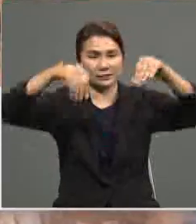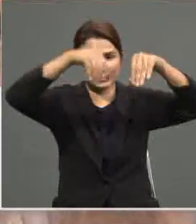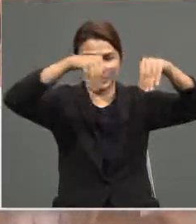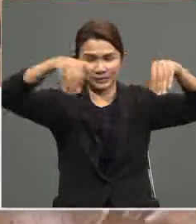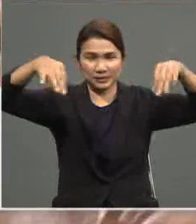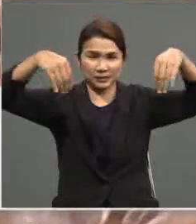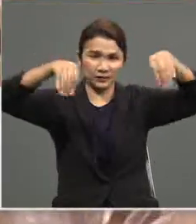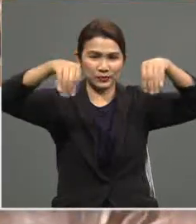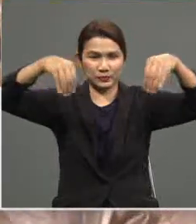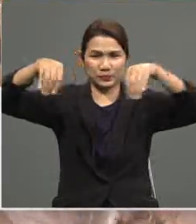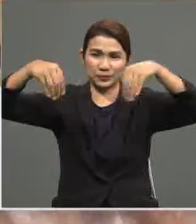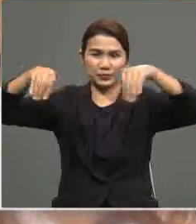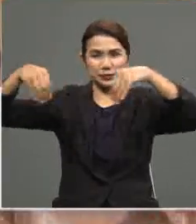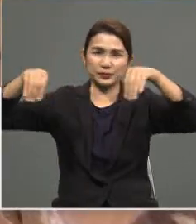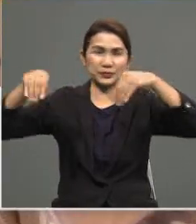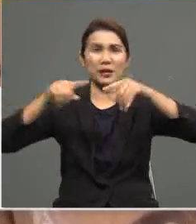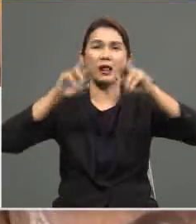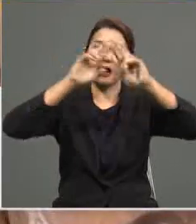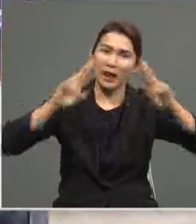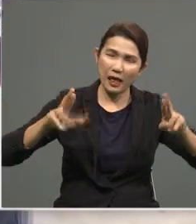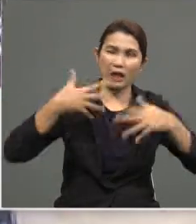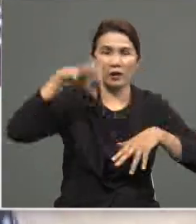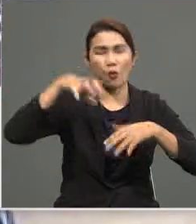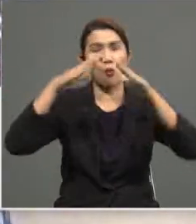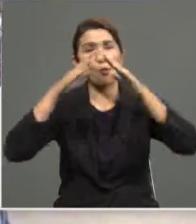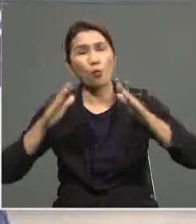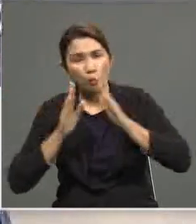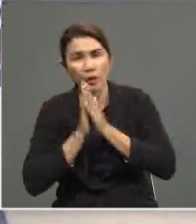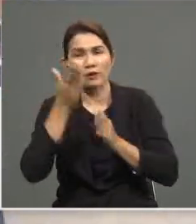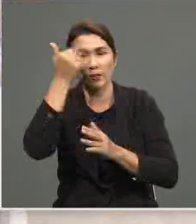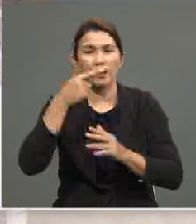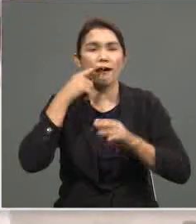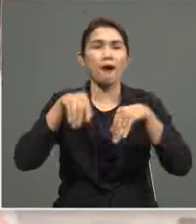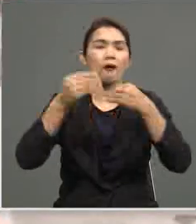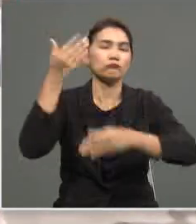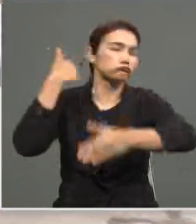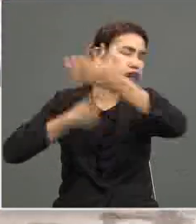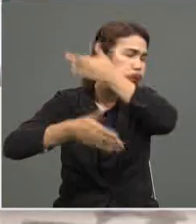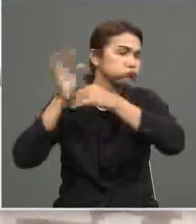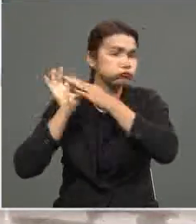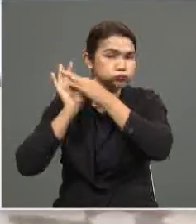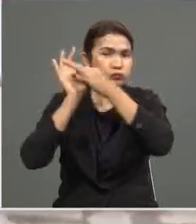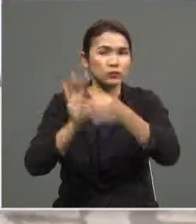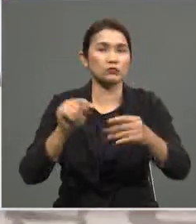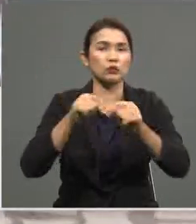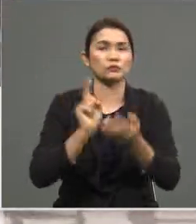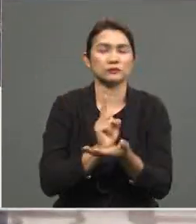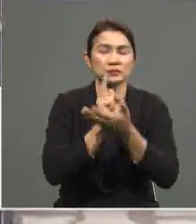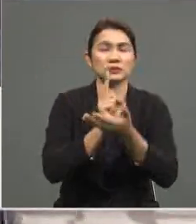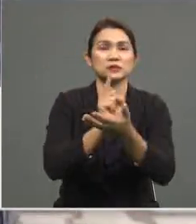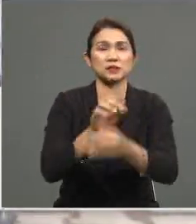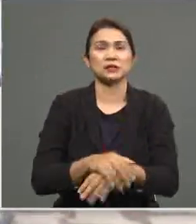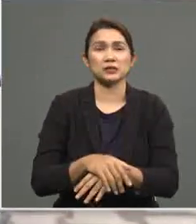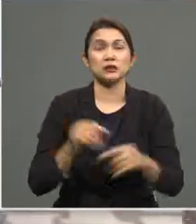อาหารแล้วก็สถานประกอบการรวมถึงวัดวาอารามเพื่อร่วมในการสืบสาประเพณียี่เป็งหรือว่าลอยกระทงครับยี่เป็ง